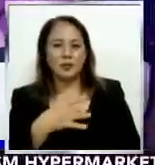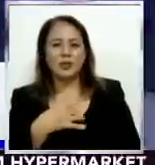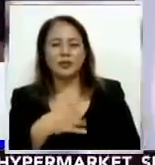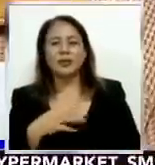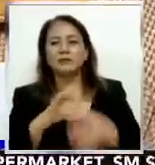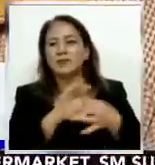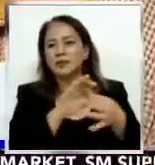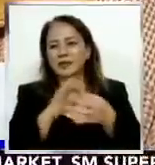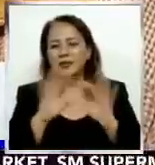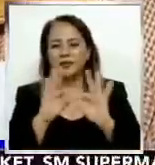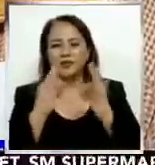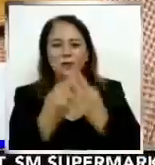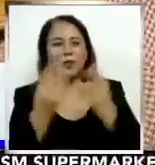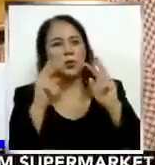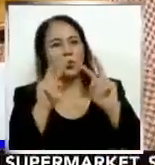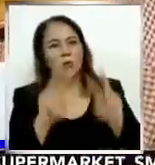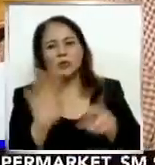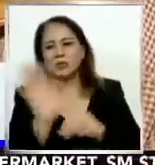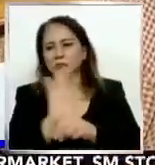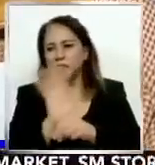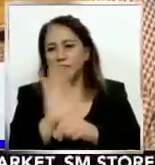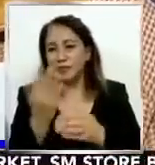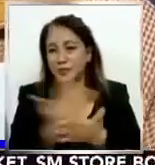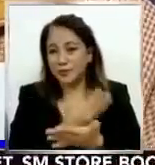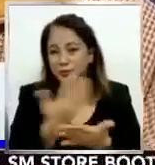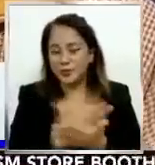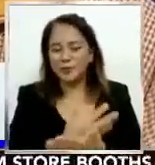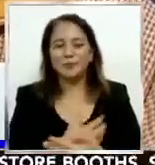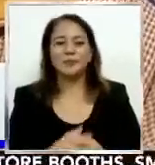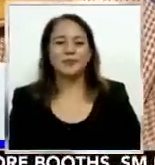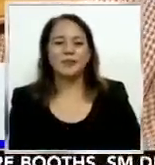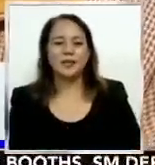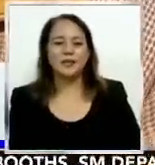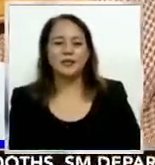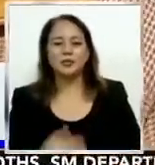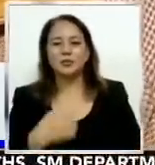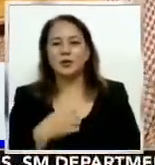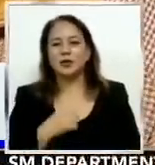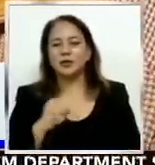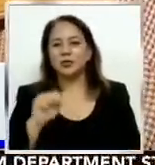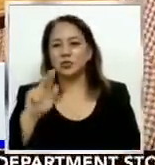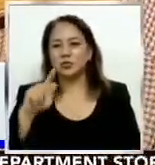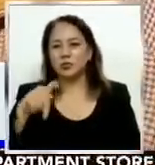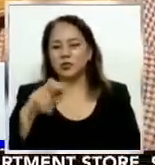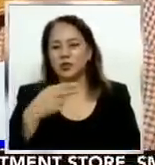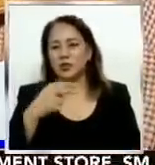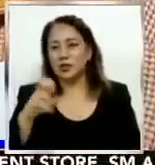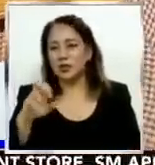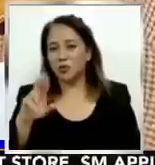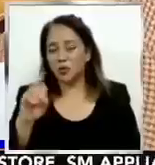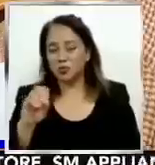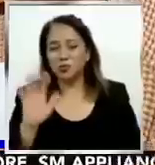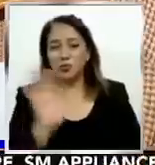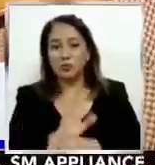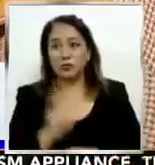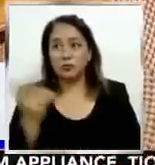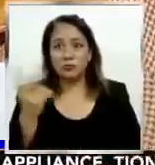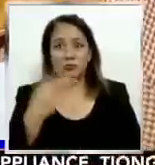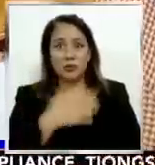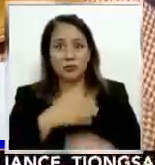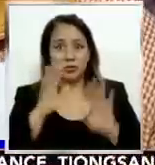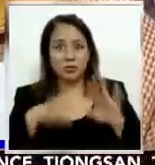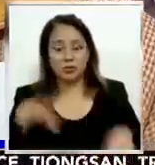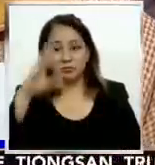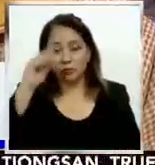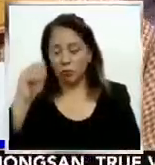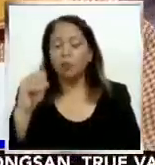movies. Especially yung mga superhero movies, lalo yung mga anak kong lalaki, sila talaga yung kasama ko. Ngayon yung anak kong babae